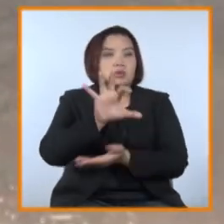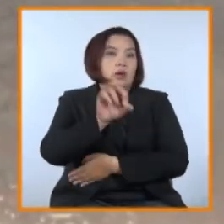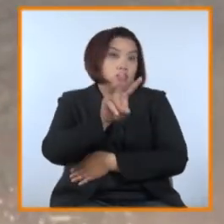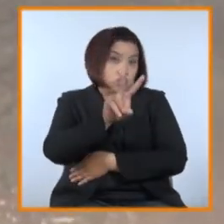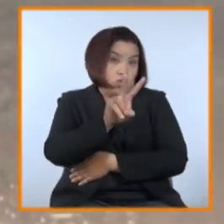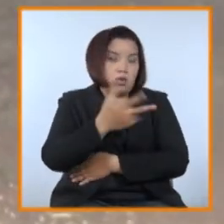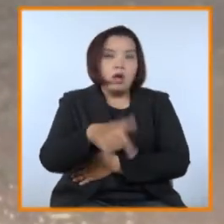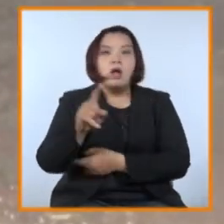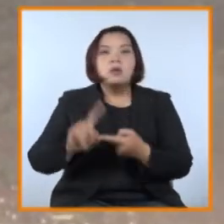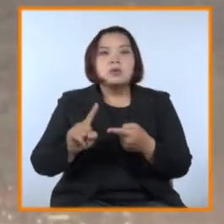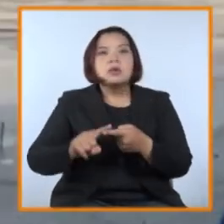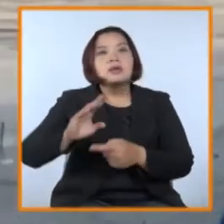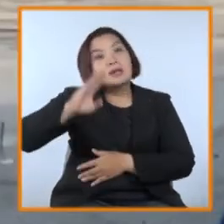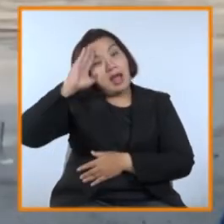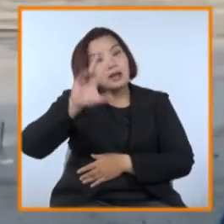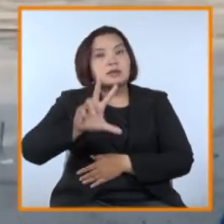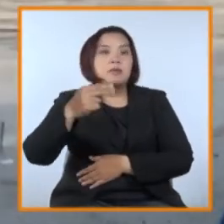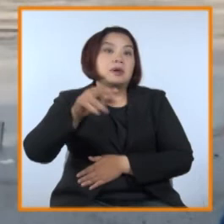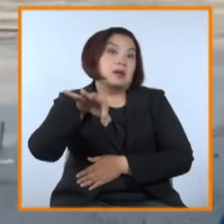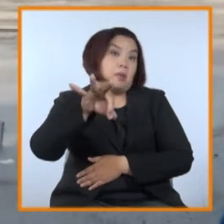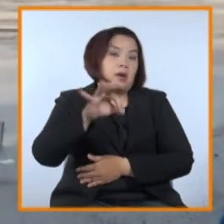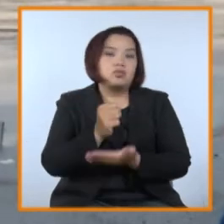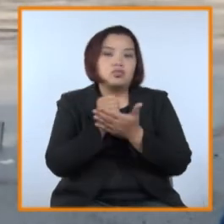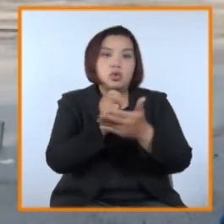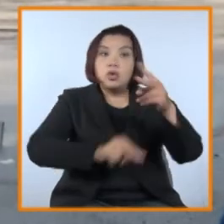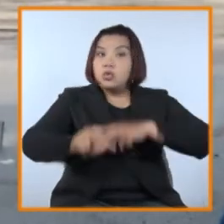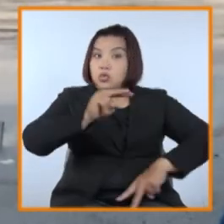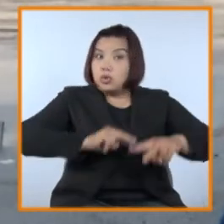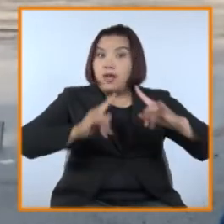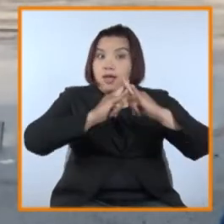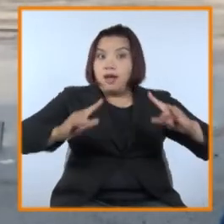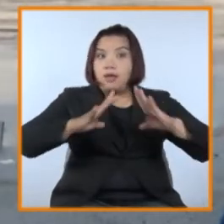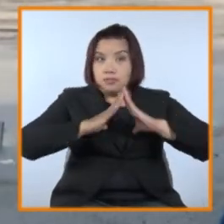กว่า 35,000 นายรองรับประชาชนในพื้นที่ประสบภัยให้อพยพล่วงหน้าค่ะ